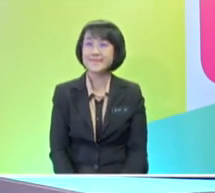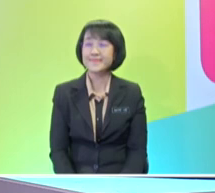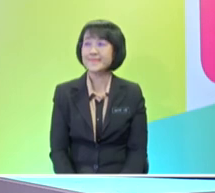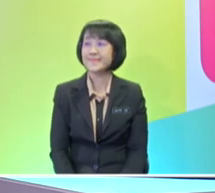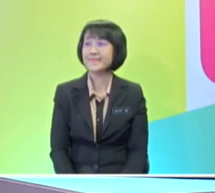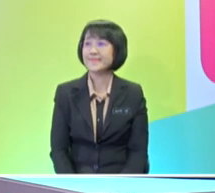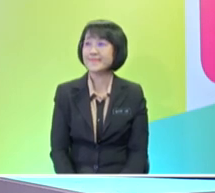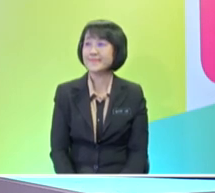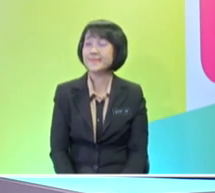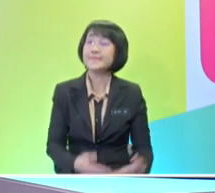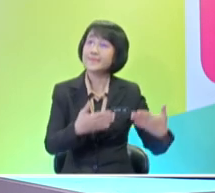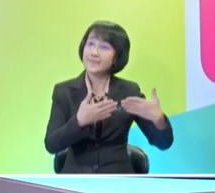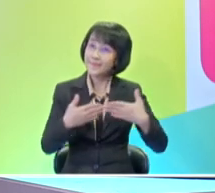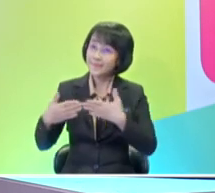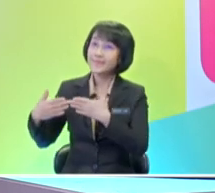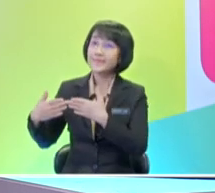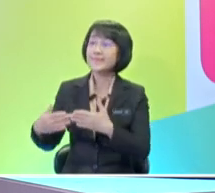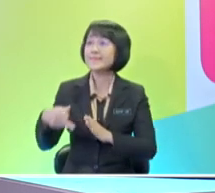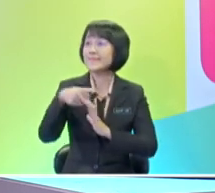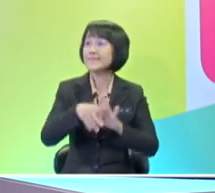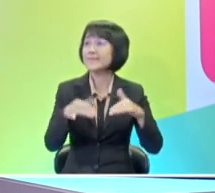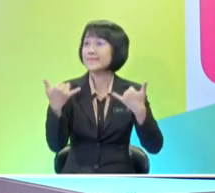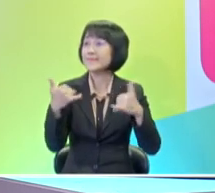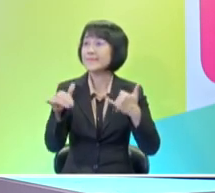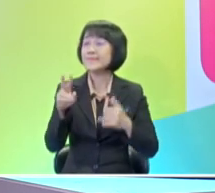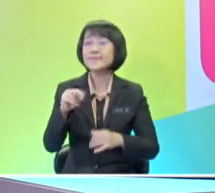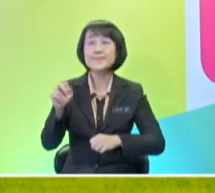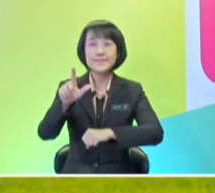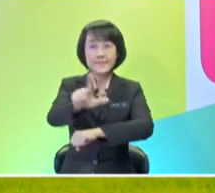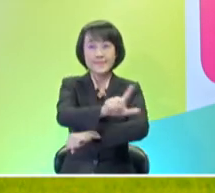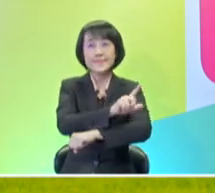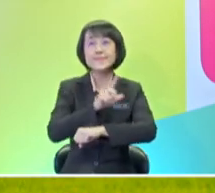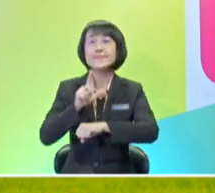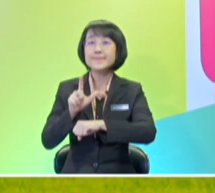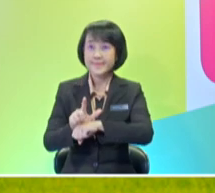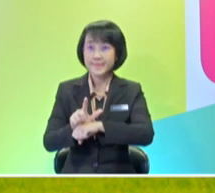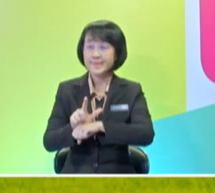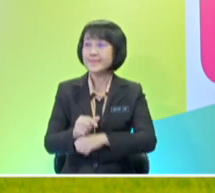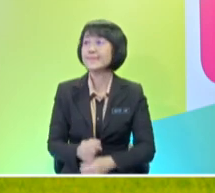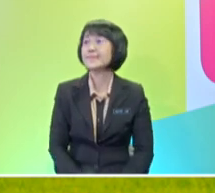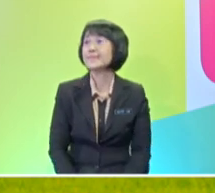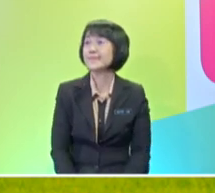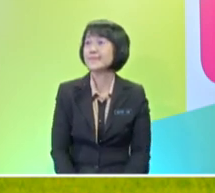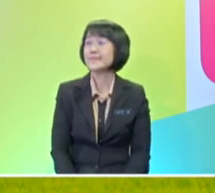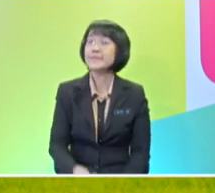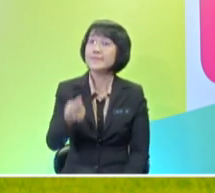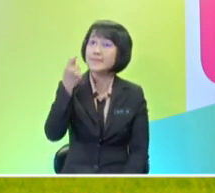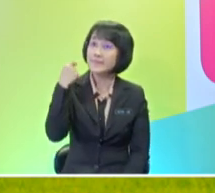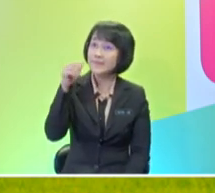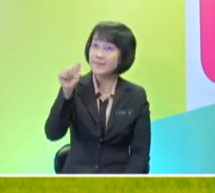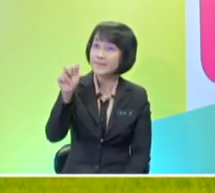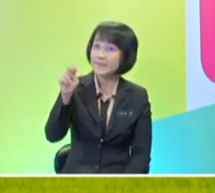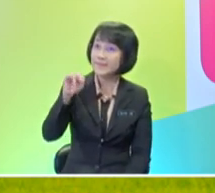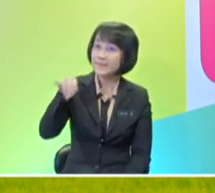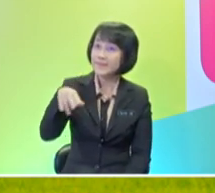yang seterusnya permainan yang seterusnya kita ada permainan laman kita